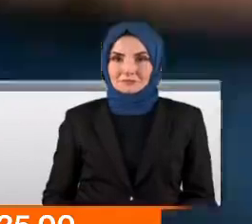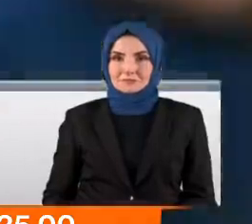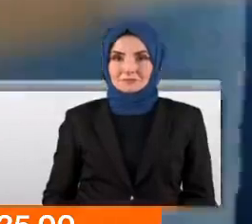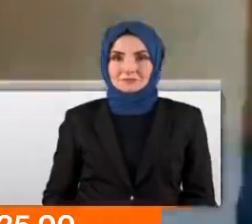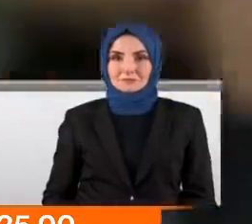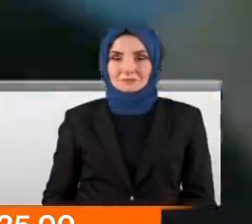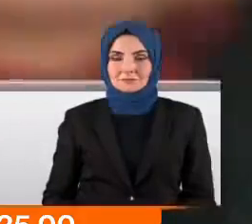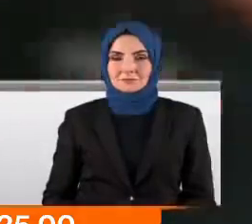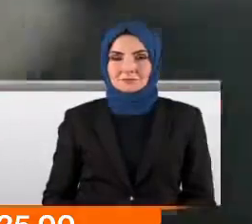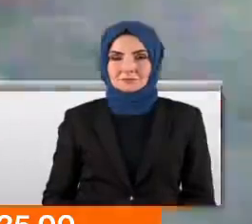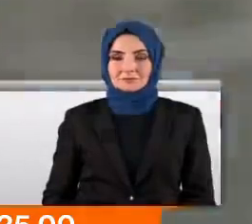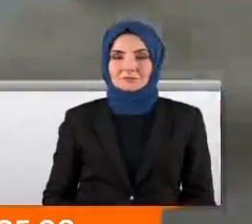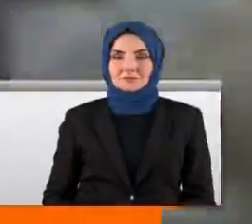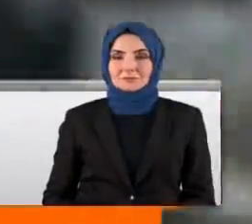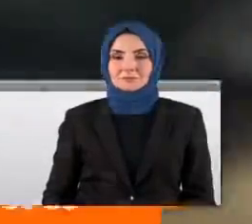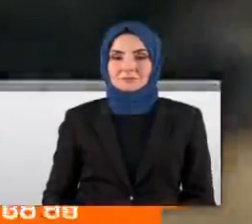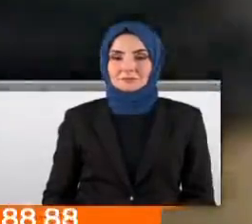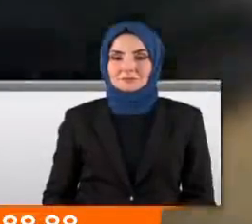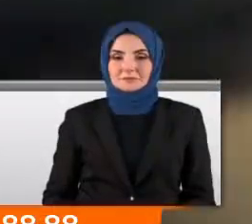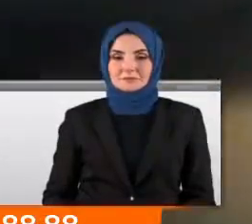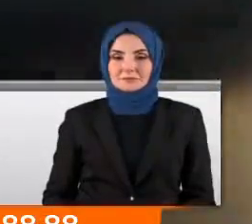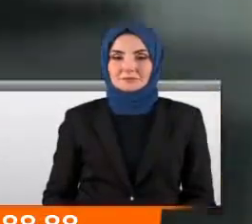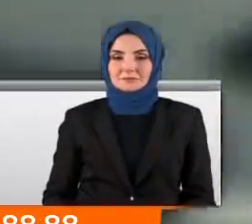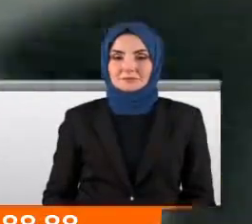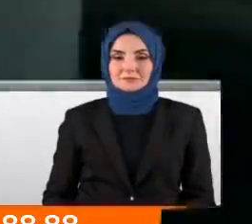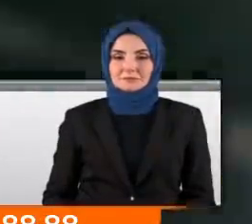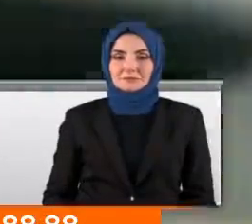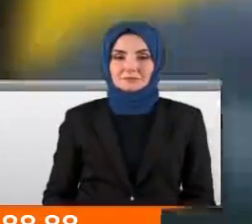bakın şurada insanlar mağduriyetine bakın